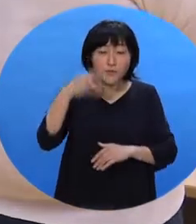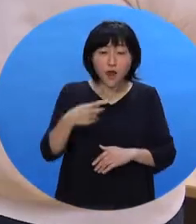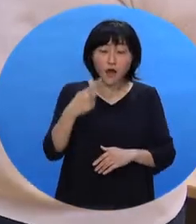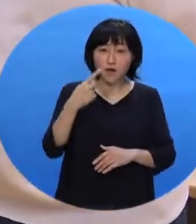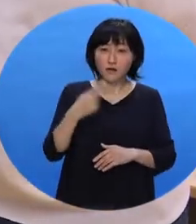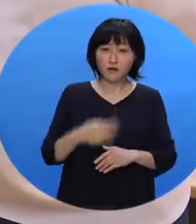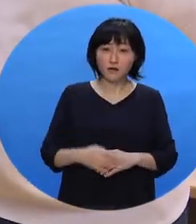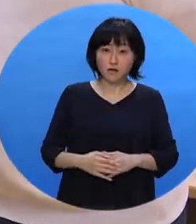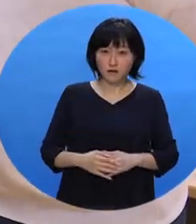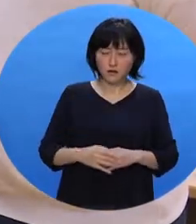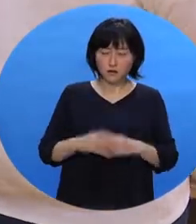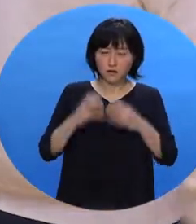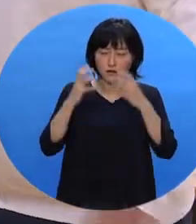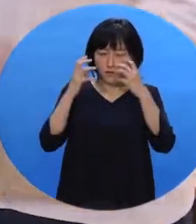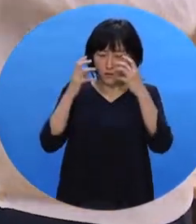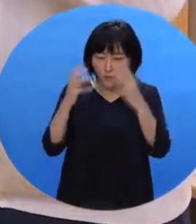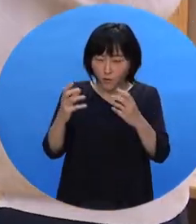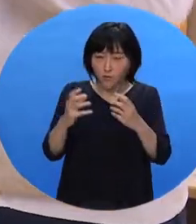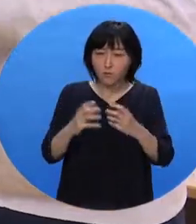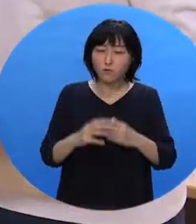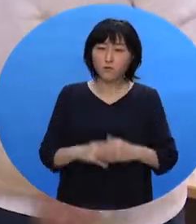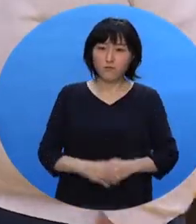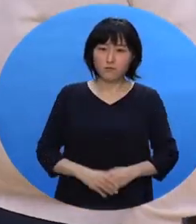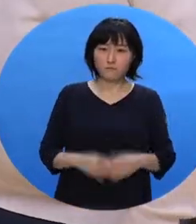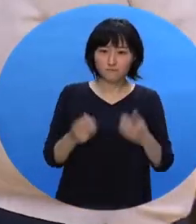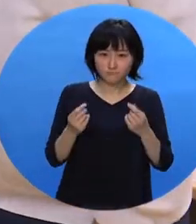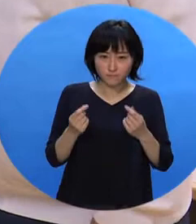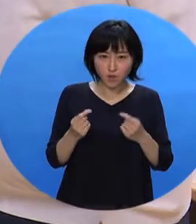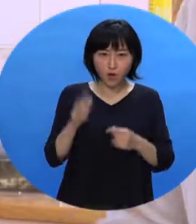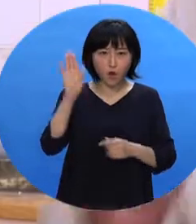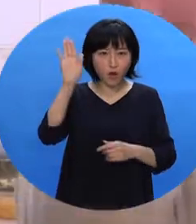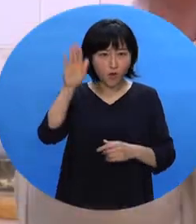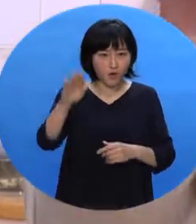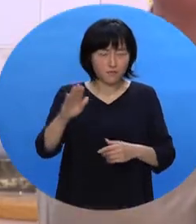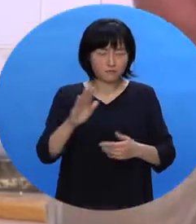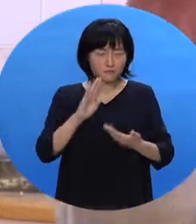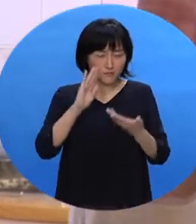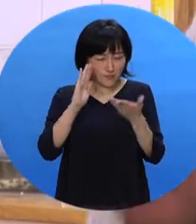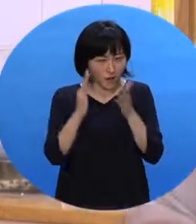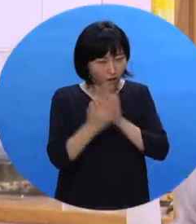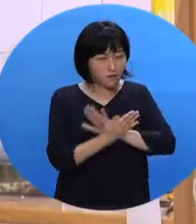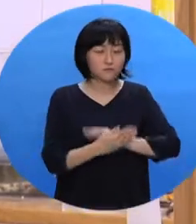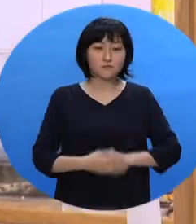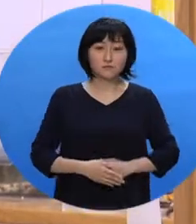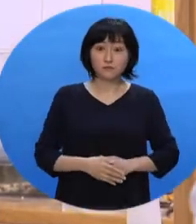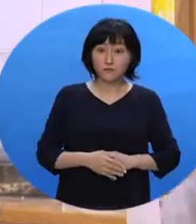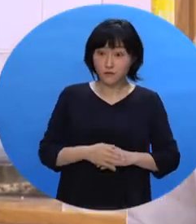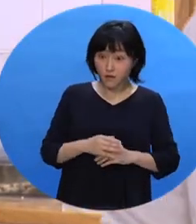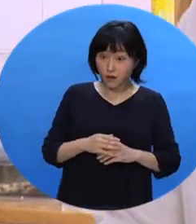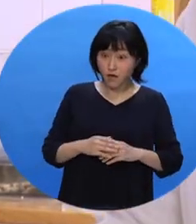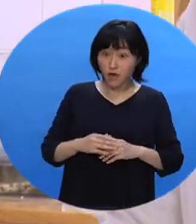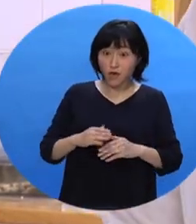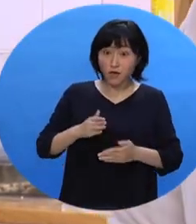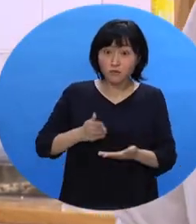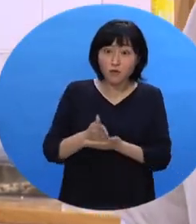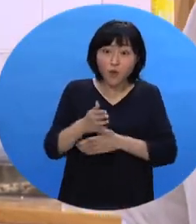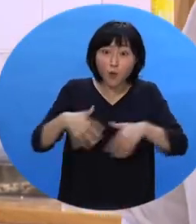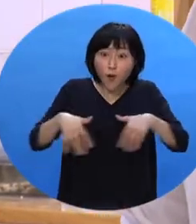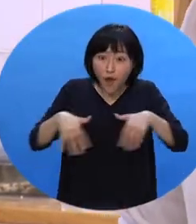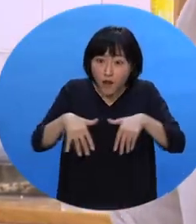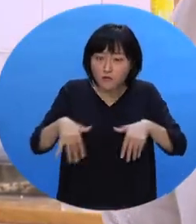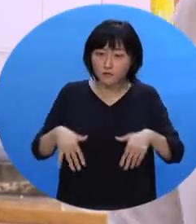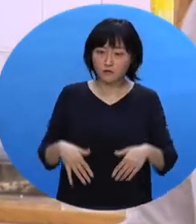拝見したんですけど、ちょっと衝撃的すぎますね。 でしょう。これからもっと変わりますよ。 え、これはまだ始ま